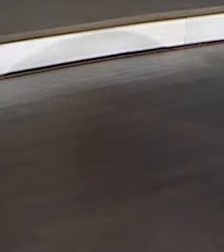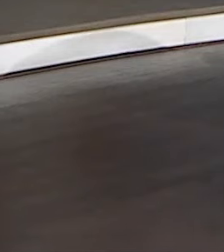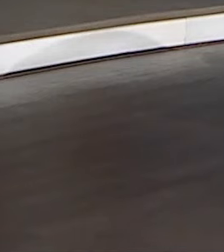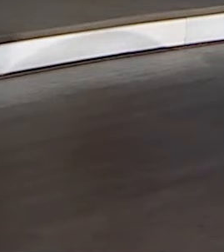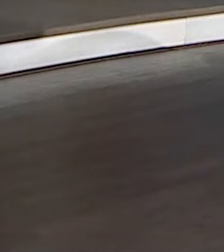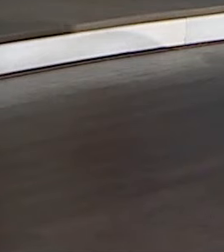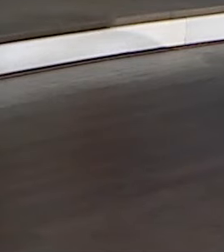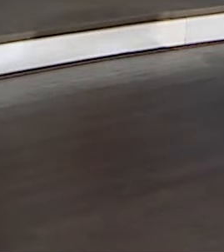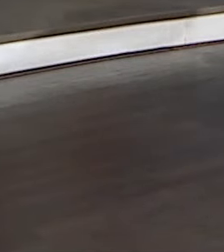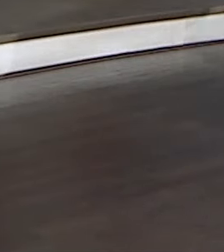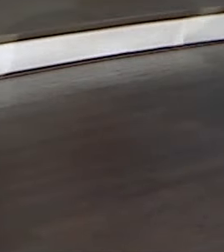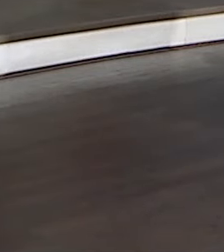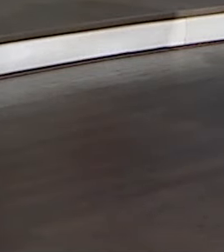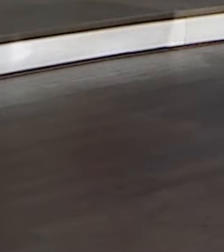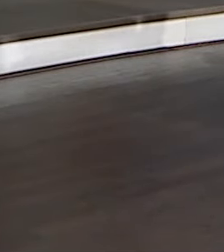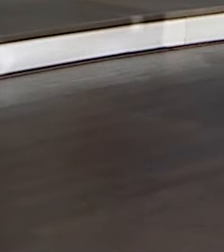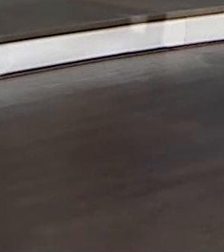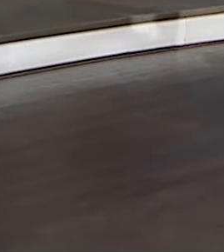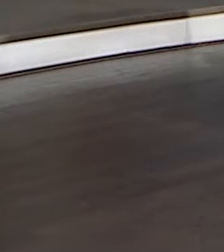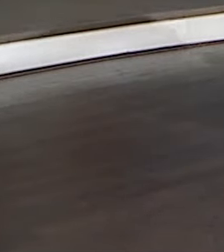تمام. دي رقصك. برافو.